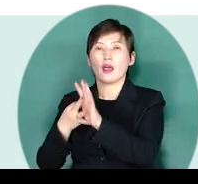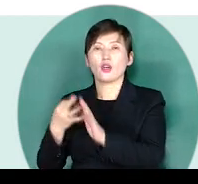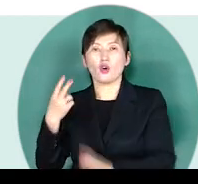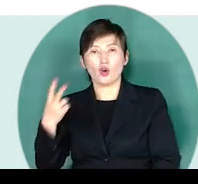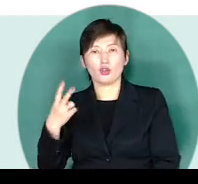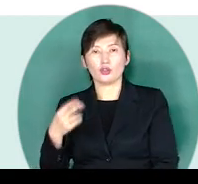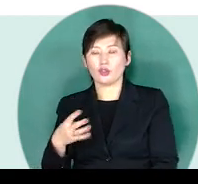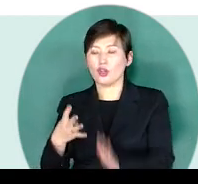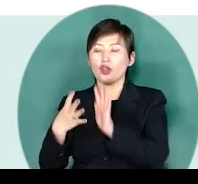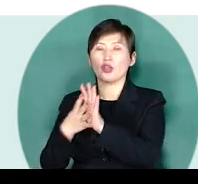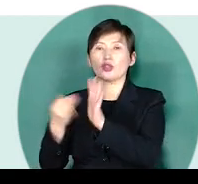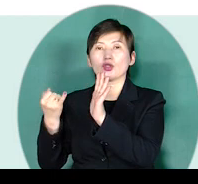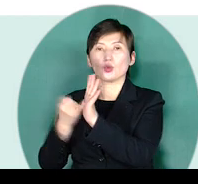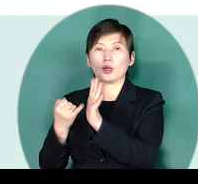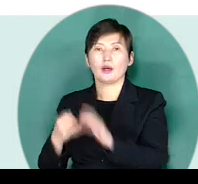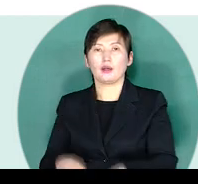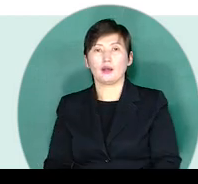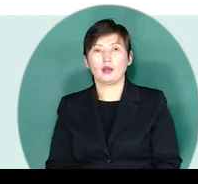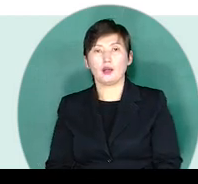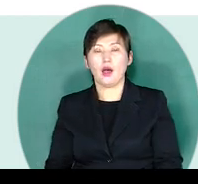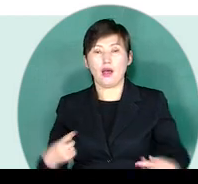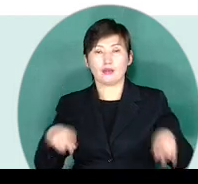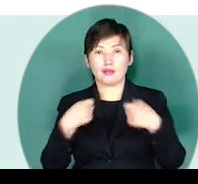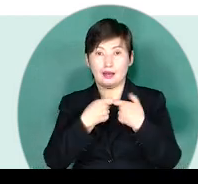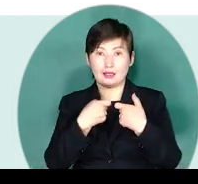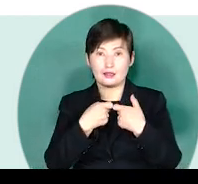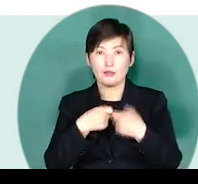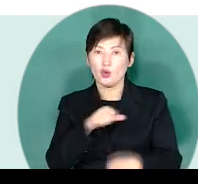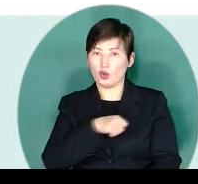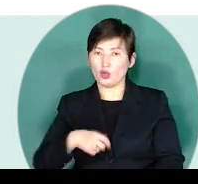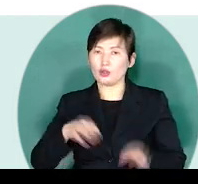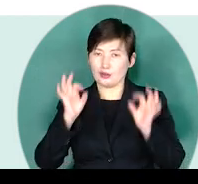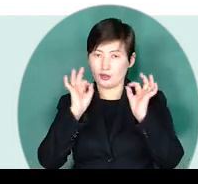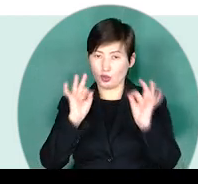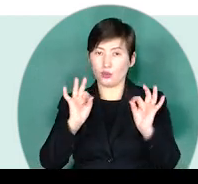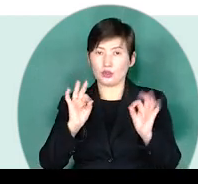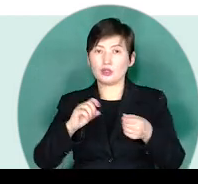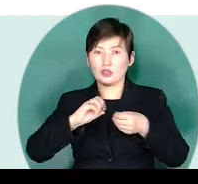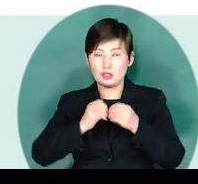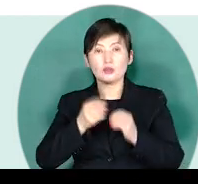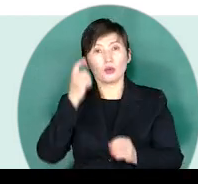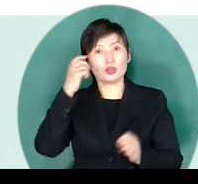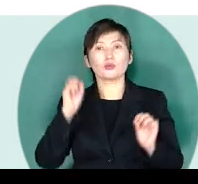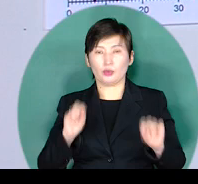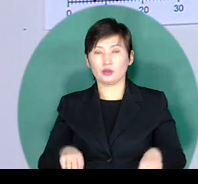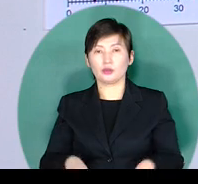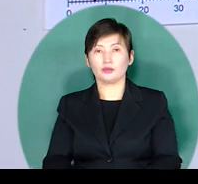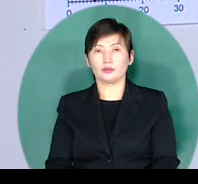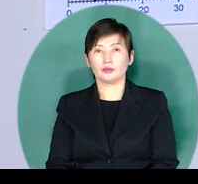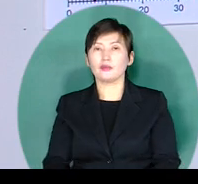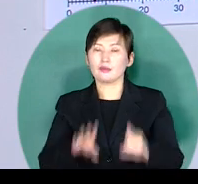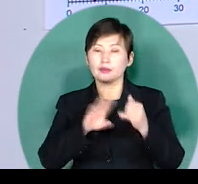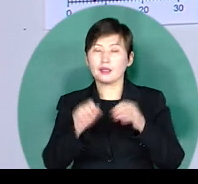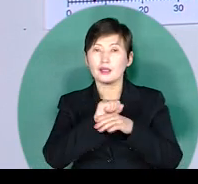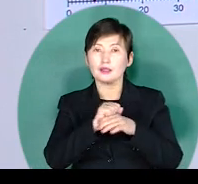82, 96. За ингэж тэмдэглэсэн бол өөрсдөө маш сайн гүйцэтгэжээ гэж ойлгож болно гэсэн үг. Ингээд